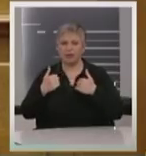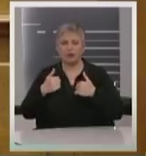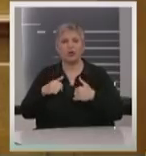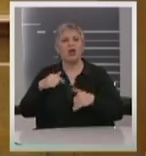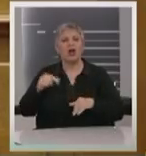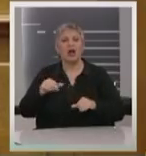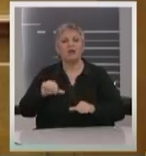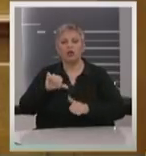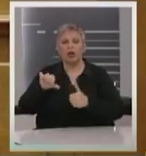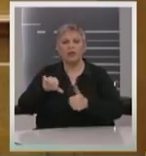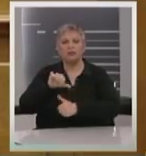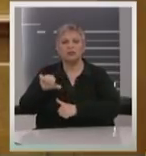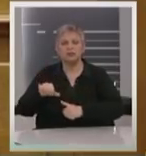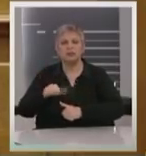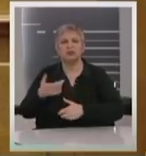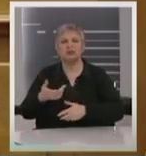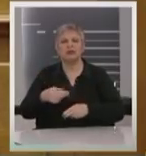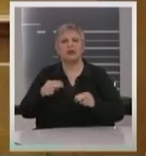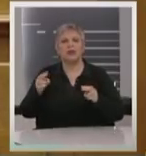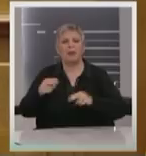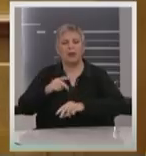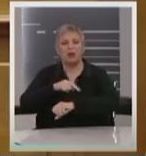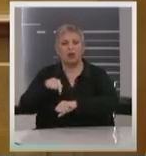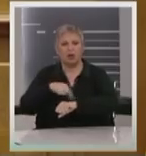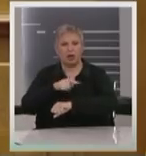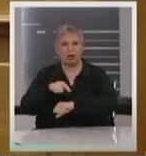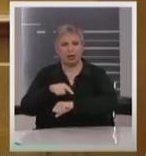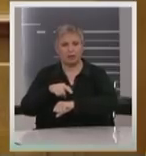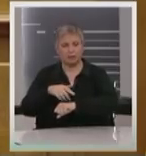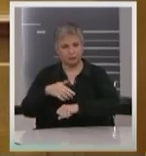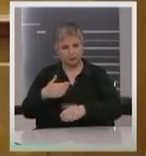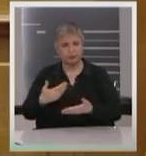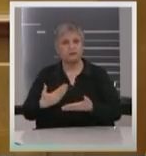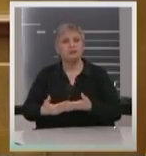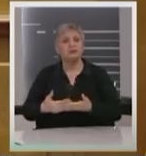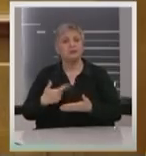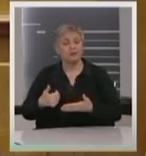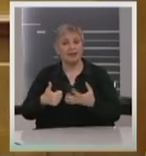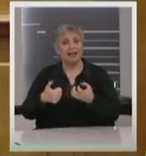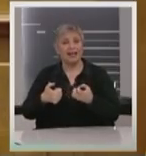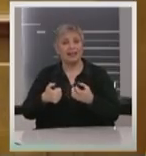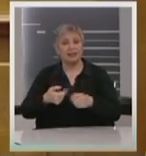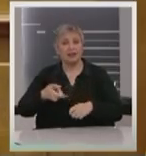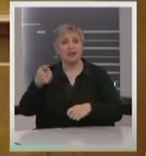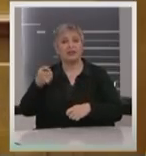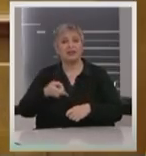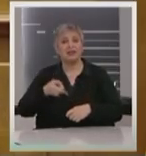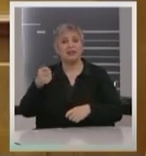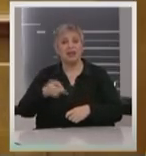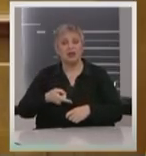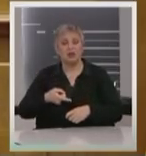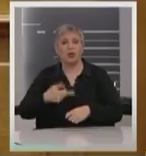εκπεριτροπής απασχόλησης. Να σας το πω λοιπόν με αριθμούς. Το 60%, 6 στις